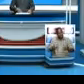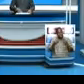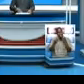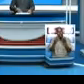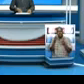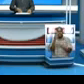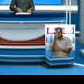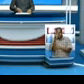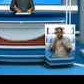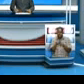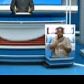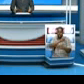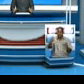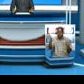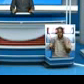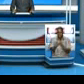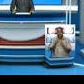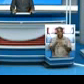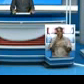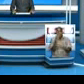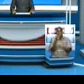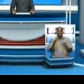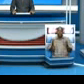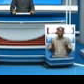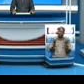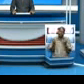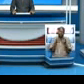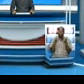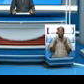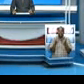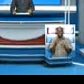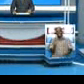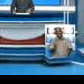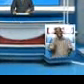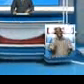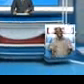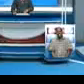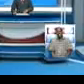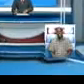kutusaka katari konfufu aga wiki na urecho wekumire kubukede TV1 toseguka.